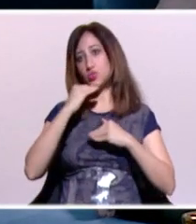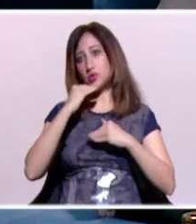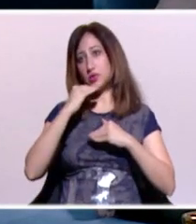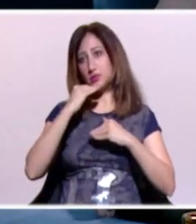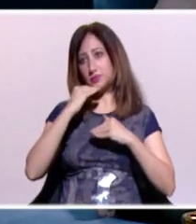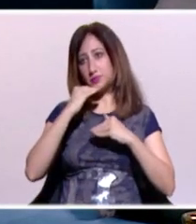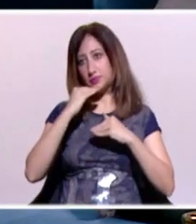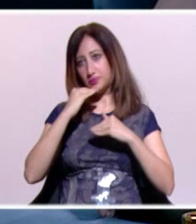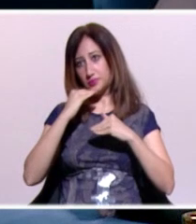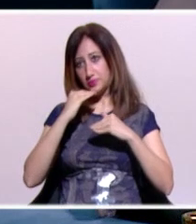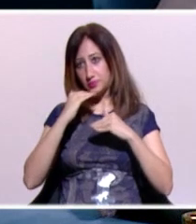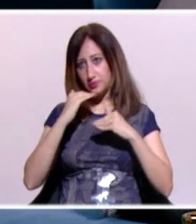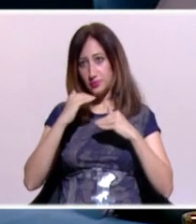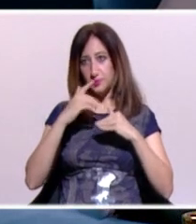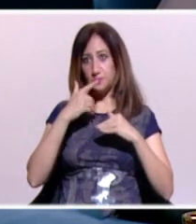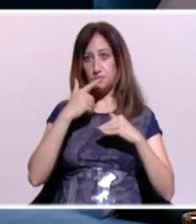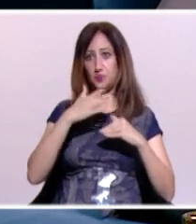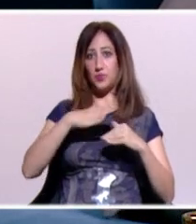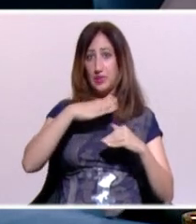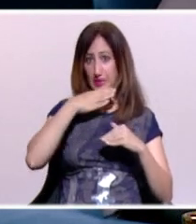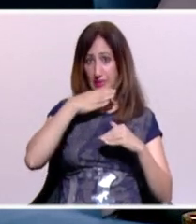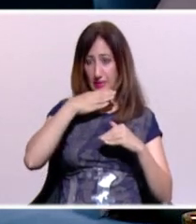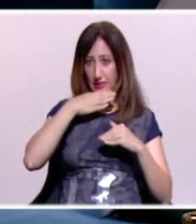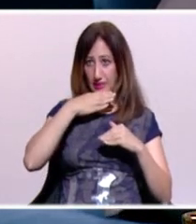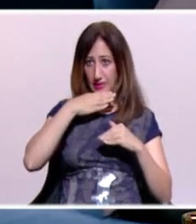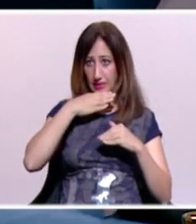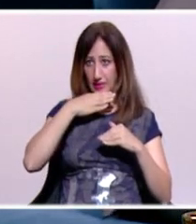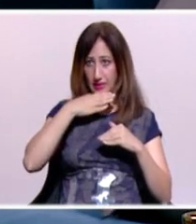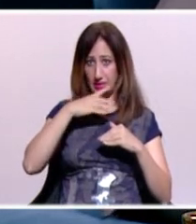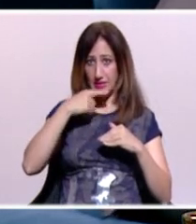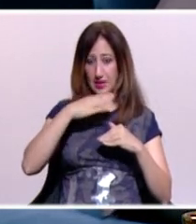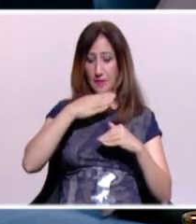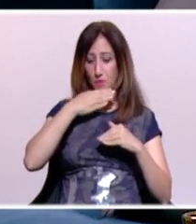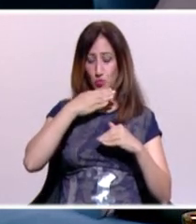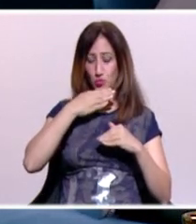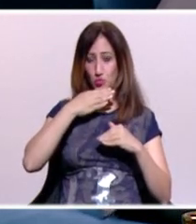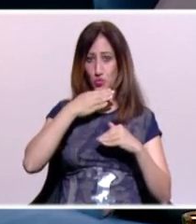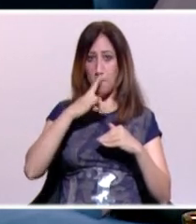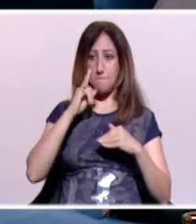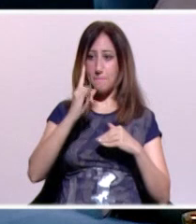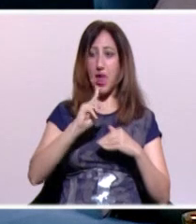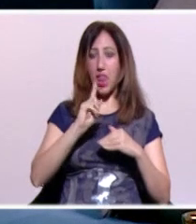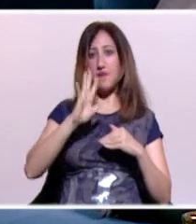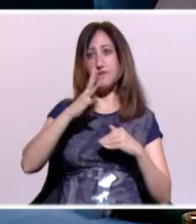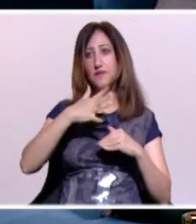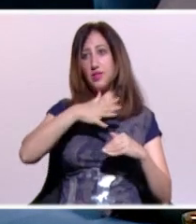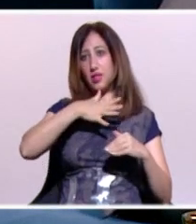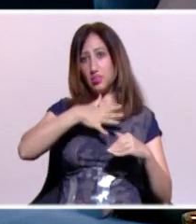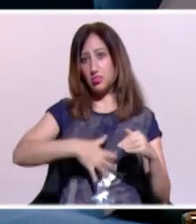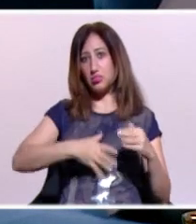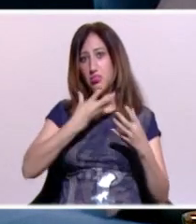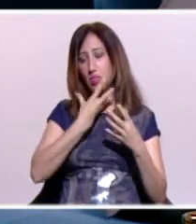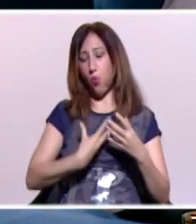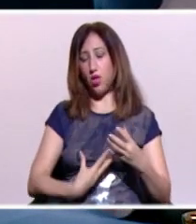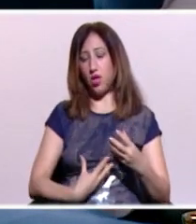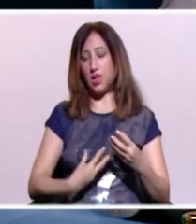عليها احيانا. هتلاقي في مشاهد الشال واصل لغايه هنا صحيح، علشان ما يبانش. والمرحله الطويله دي الاستاذ